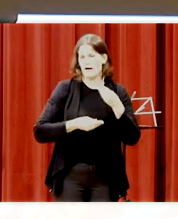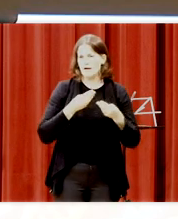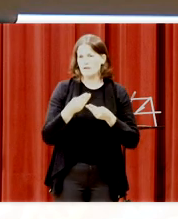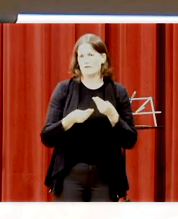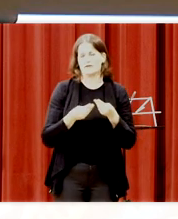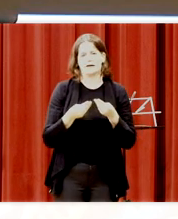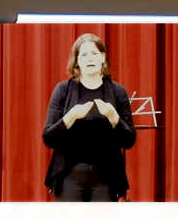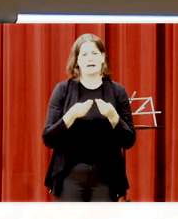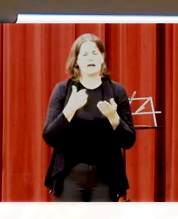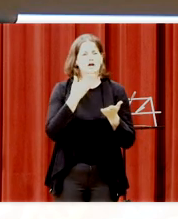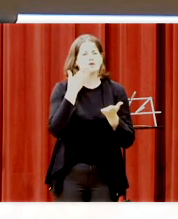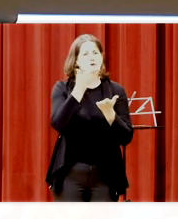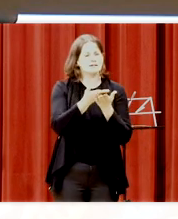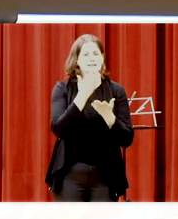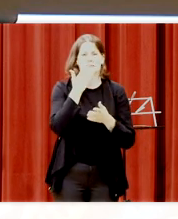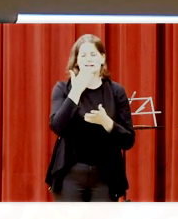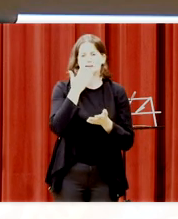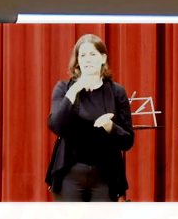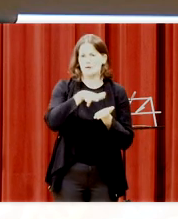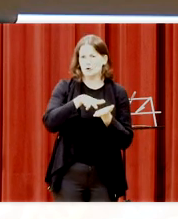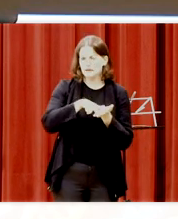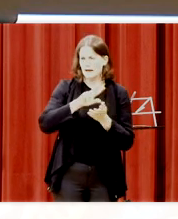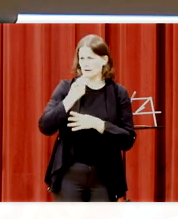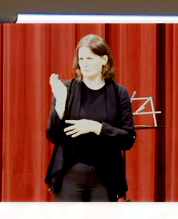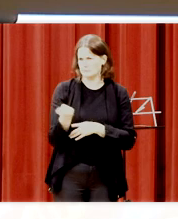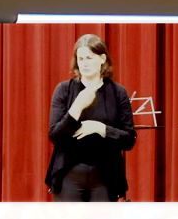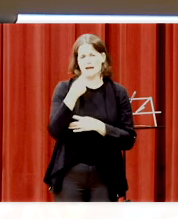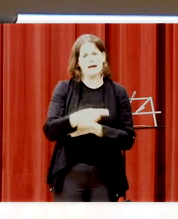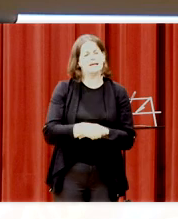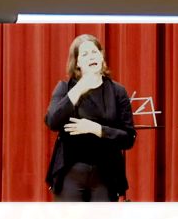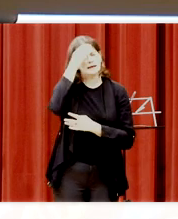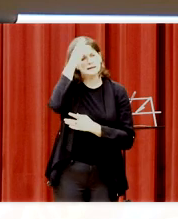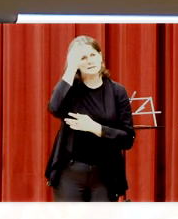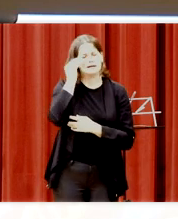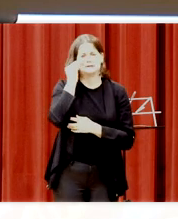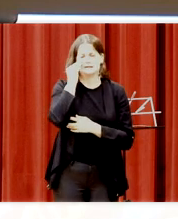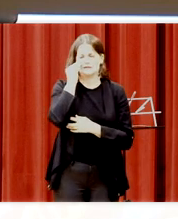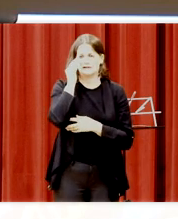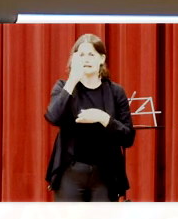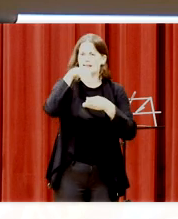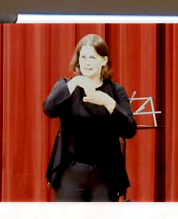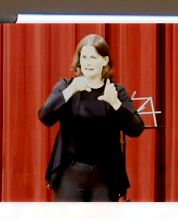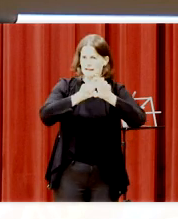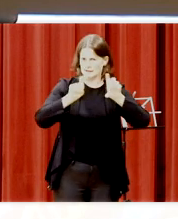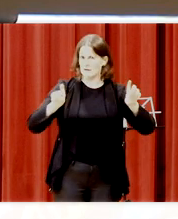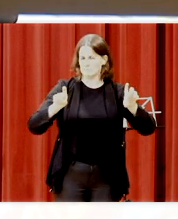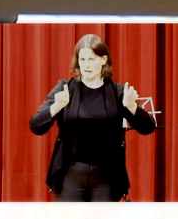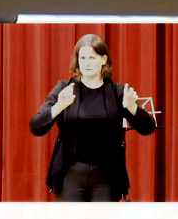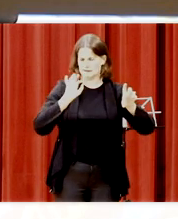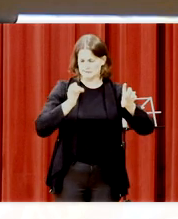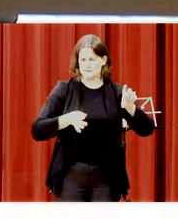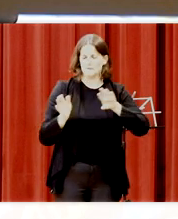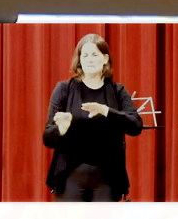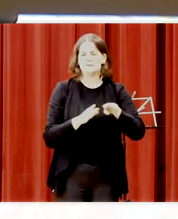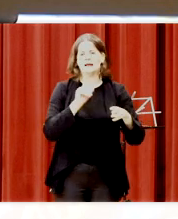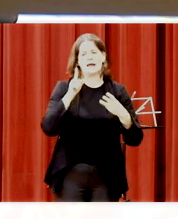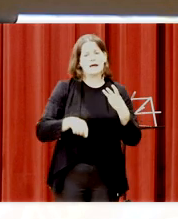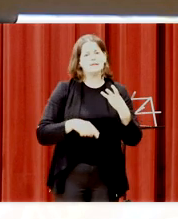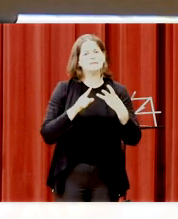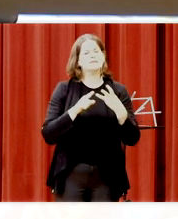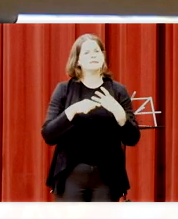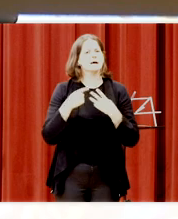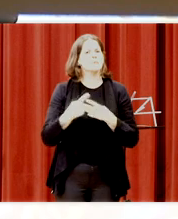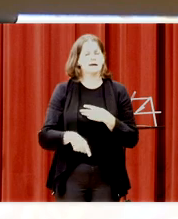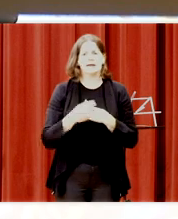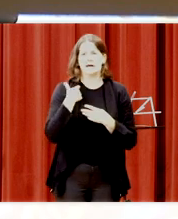Després tenim també doncs, tot el que són els assistents virtuals, els chatbots. Parlem amb màquines sempre. Tot el que són les